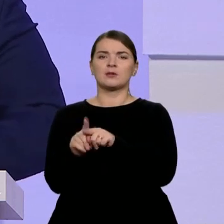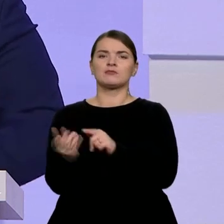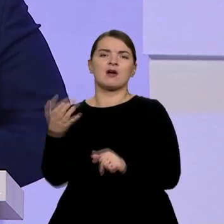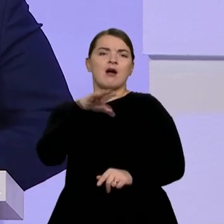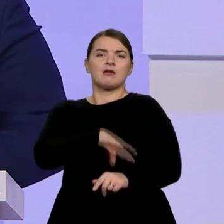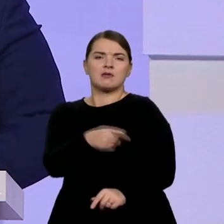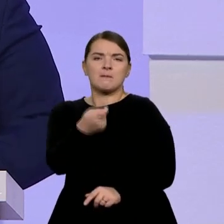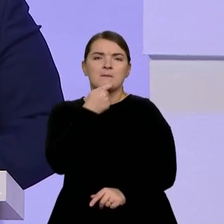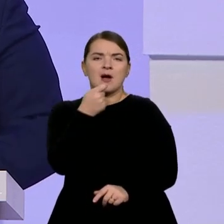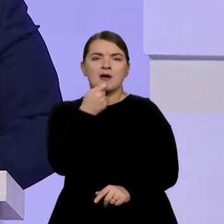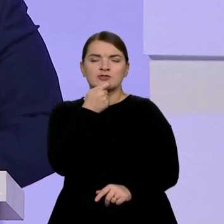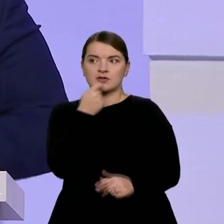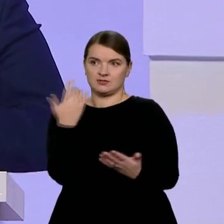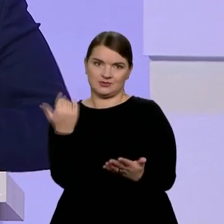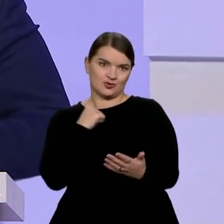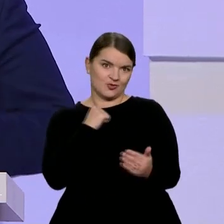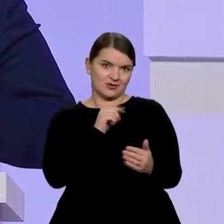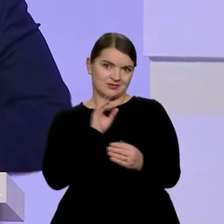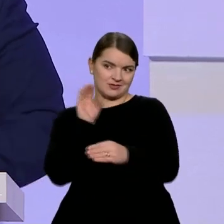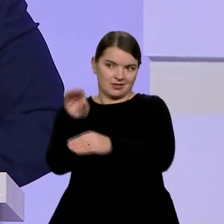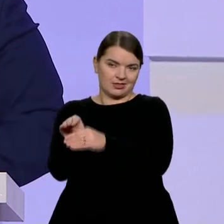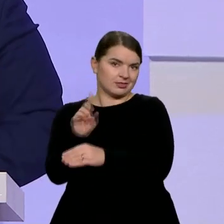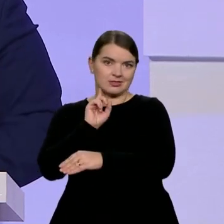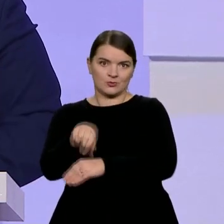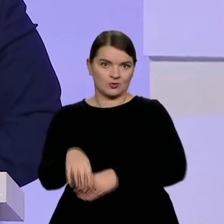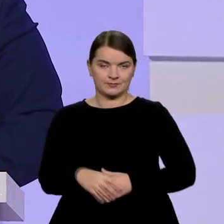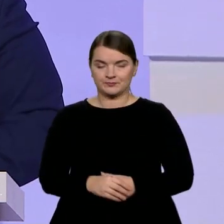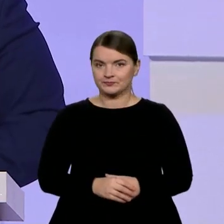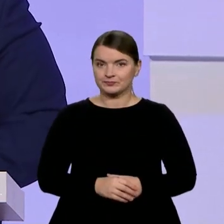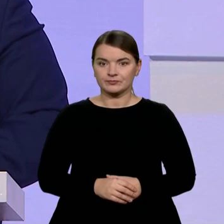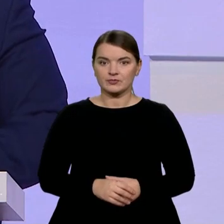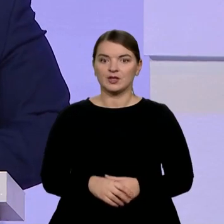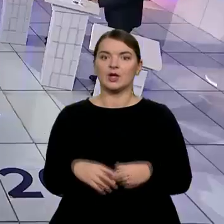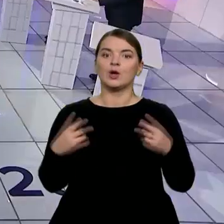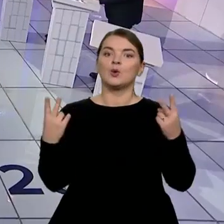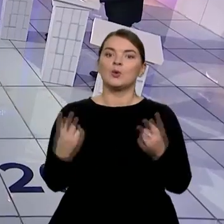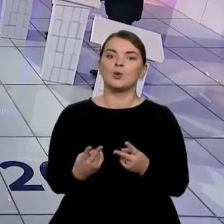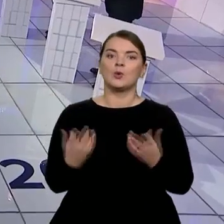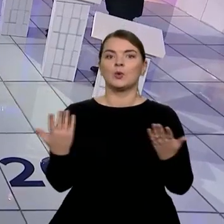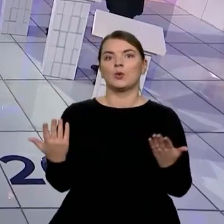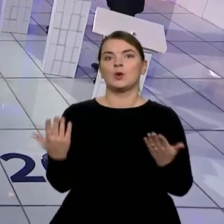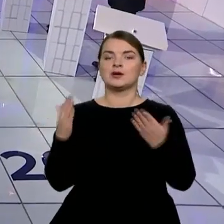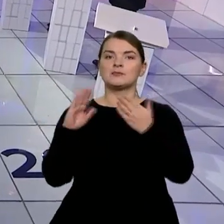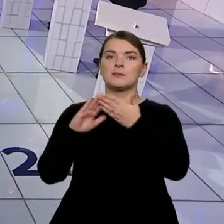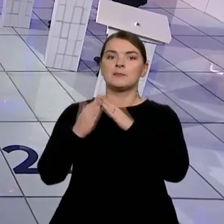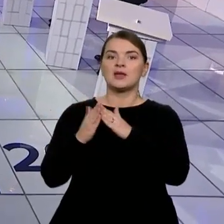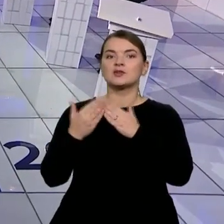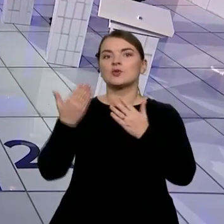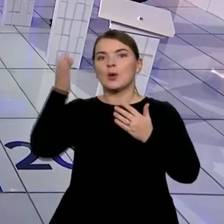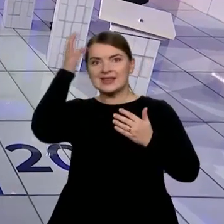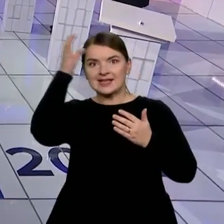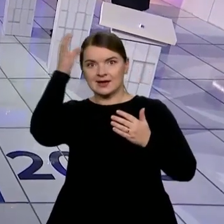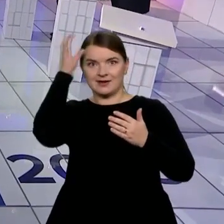mes galime tada pritraukti investuotus. Turime pozicionuoti miesto intelektinį potencialą ir tokias